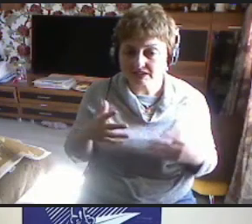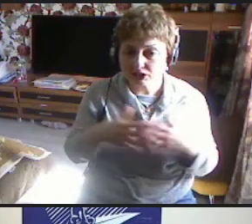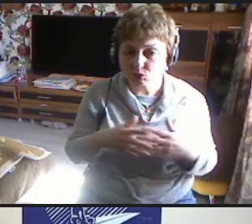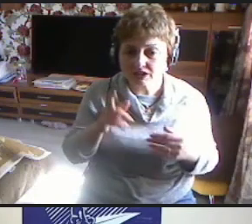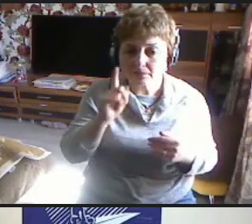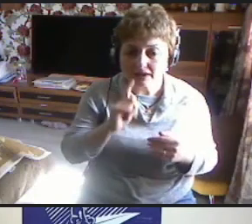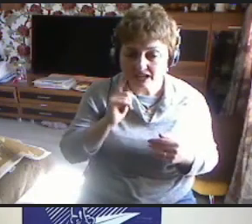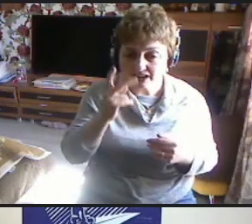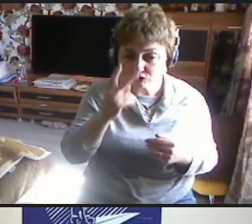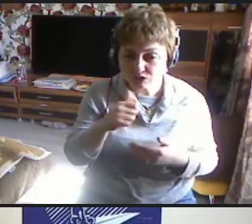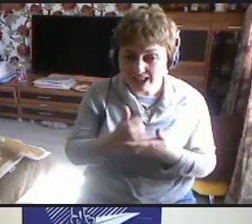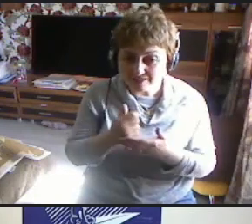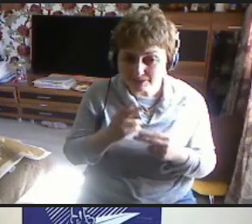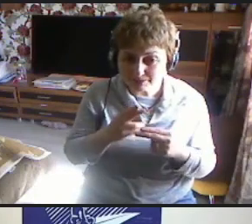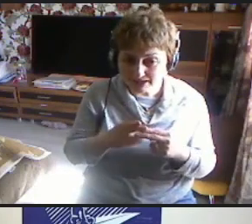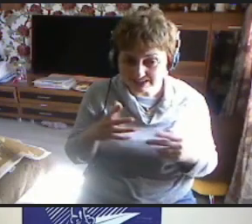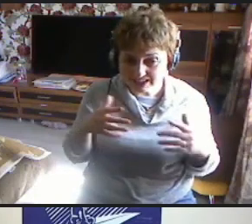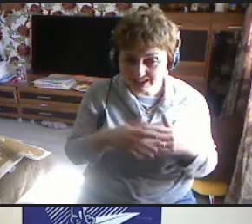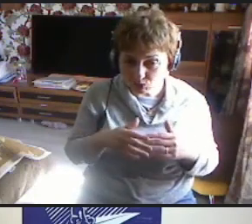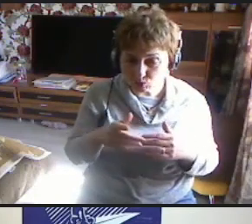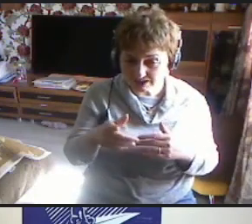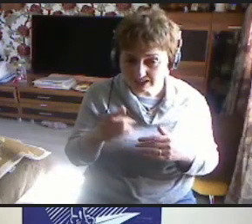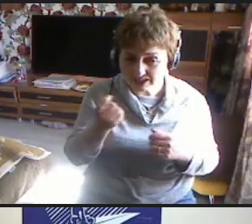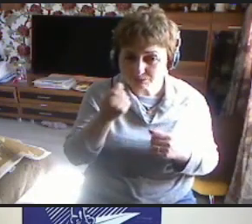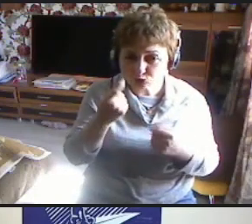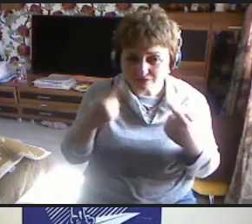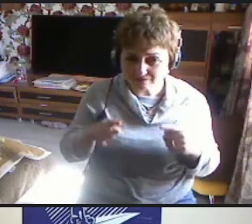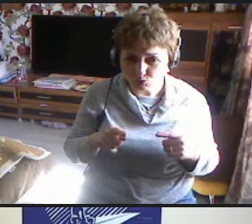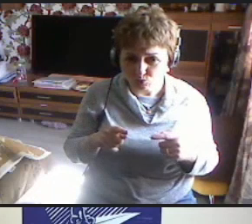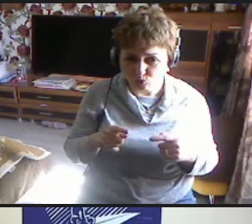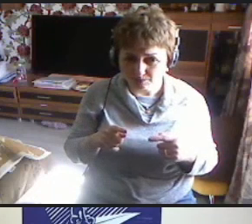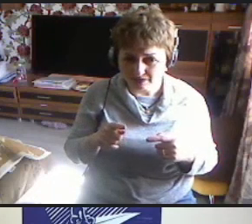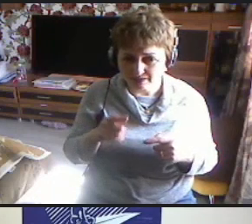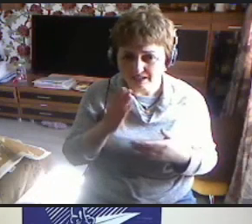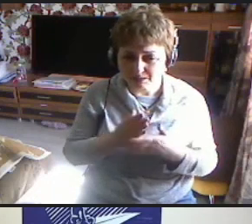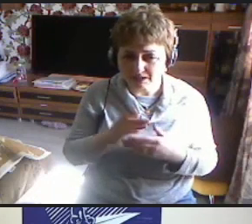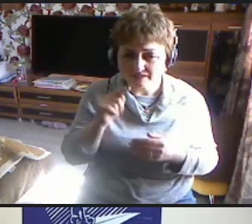главное препятствие инклюзии немножко в другом, да, именно в том, что